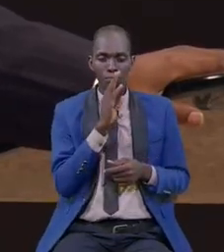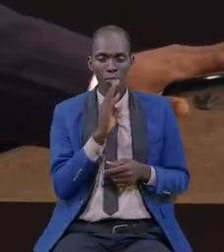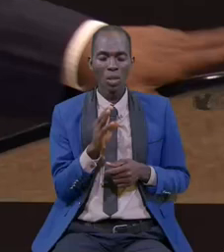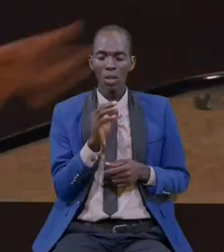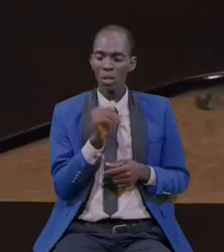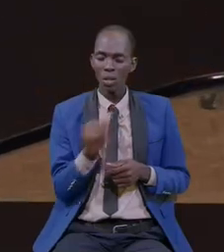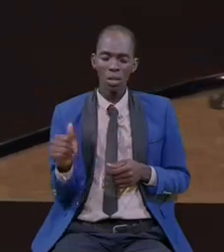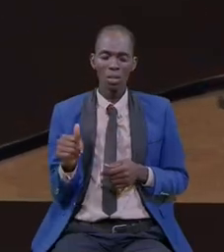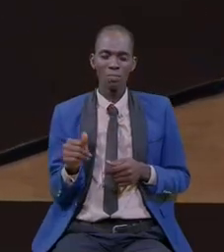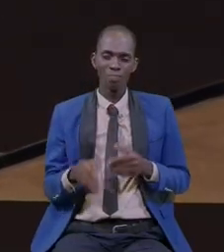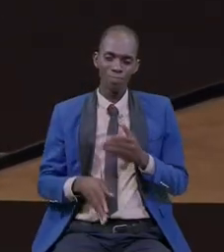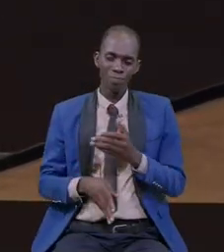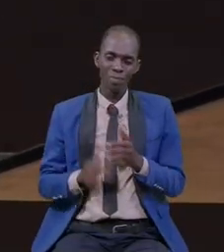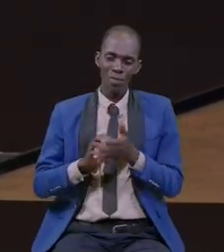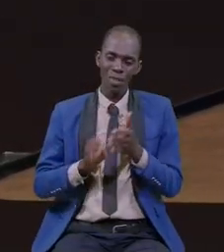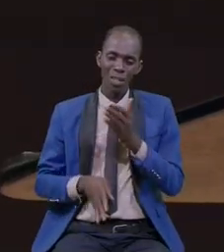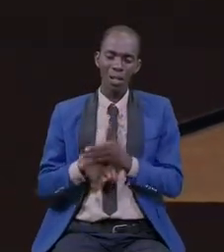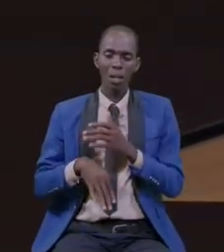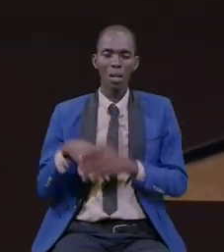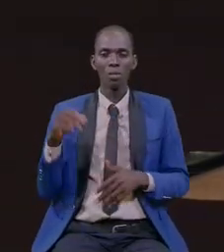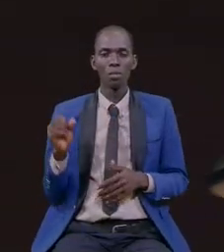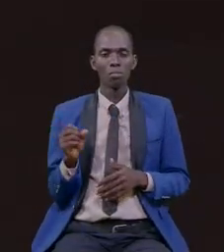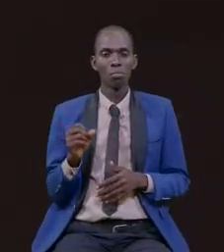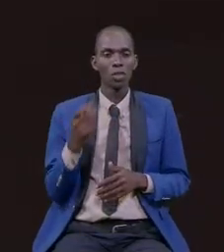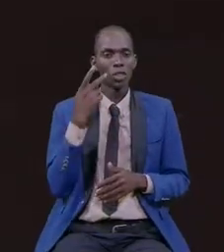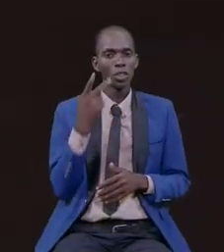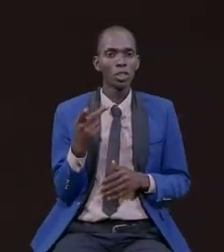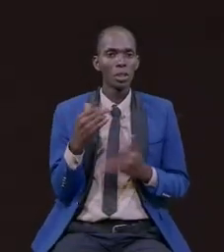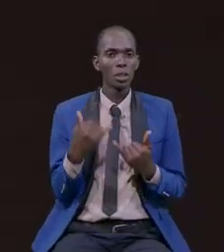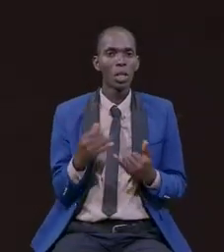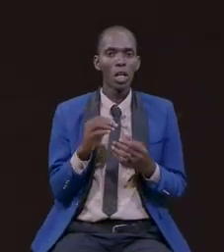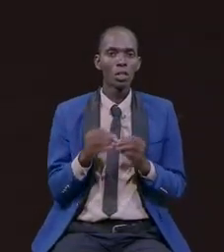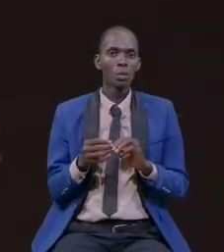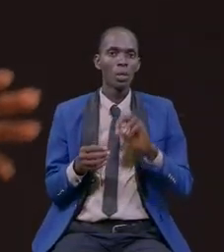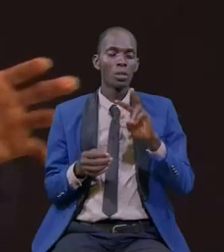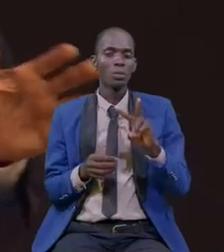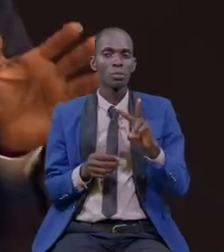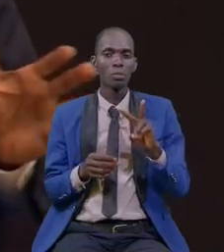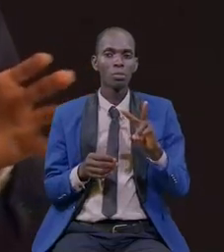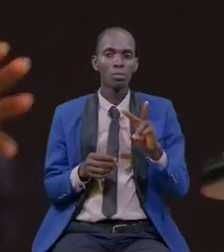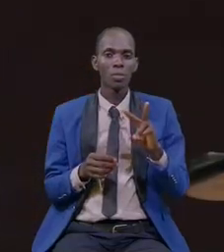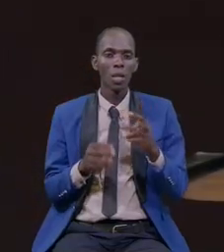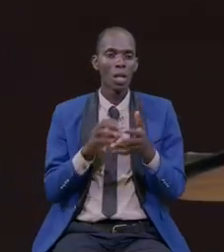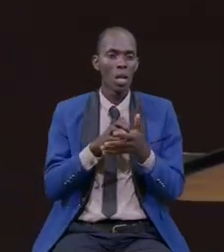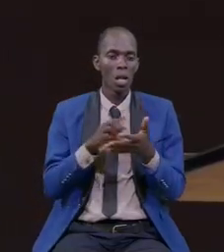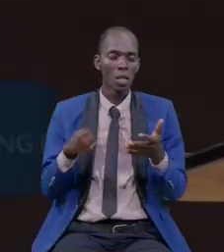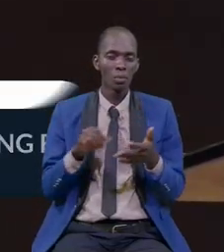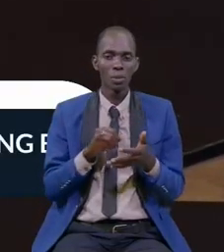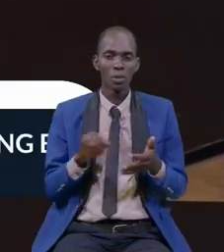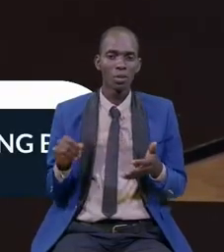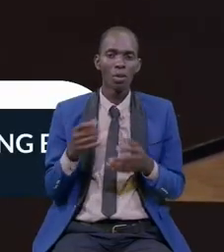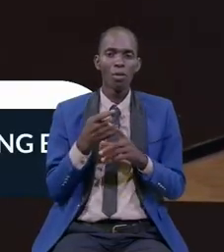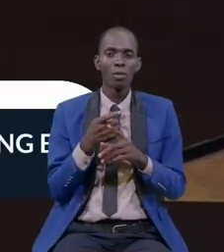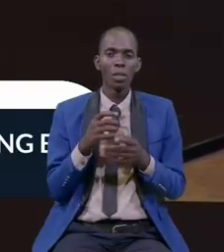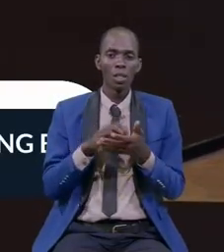autres alors le sous-titre 2 le sous-titre 2 il parle de l'élimination du